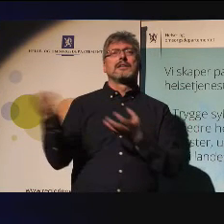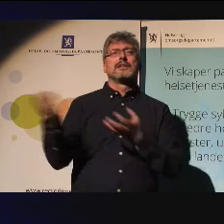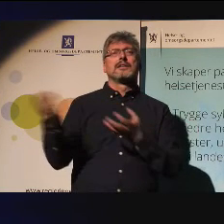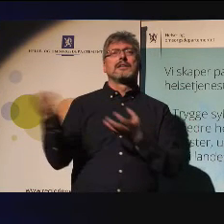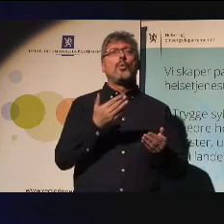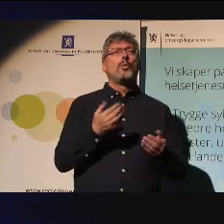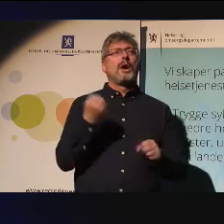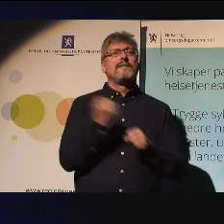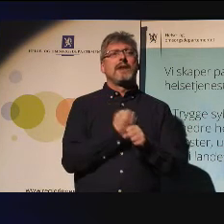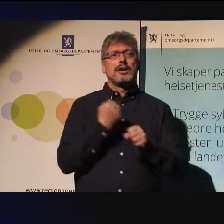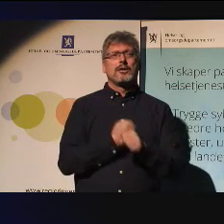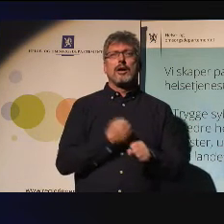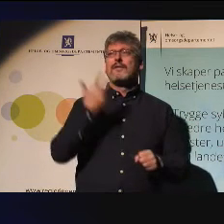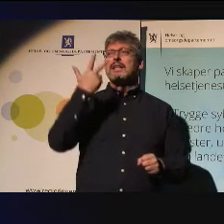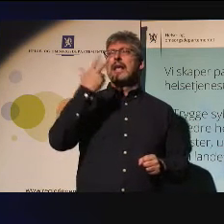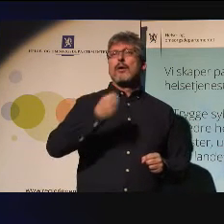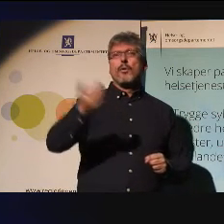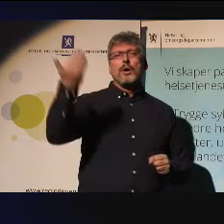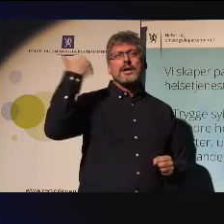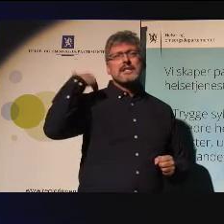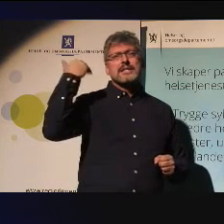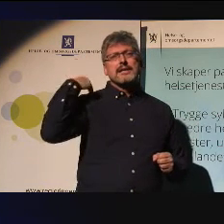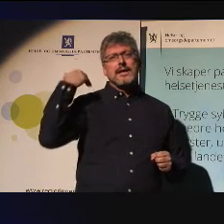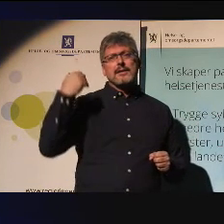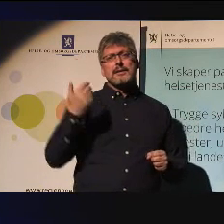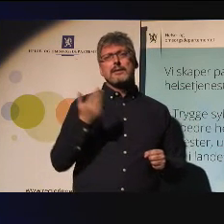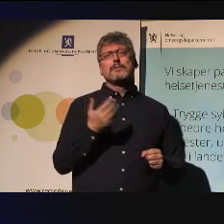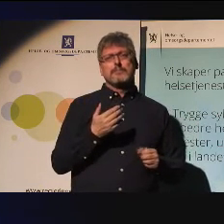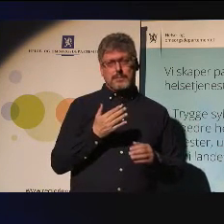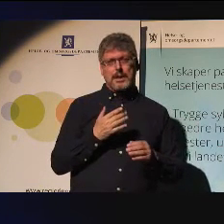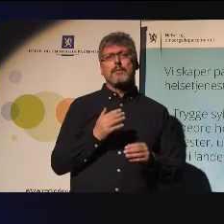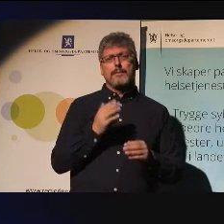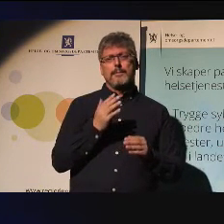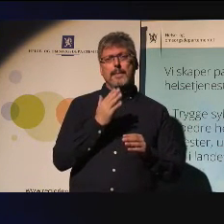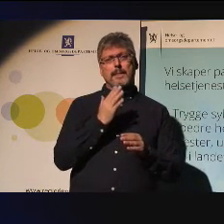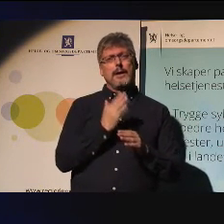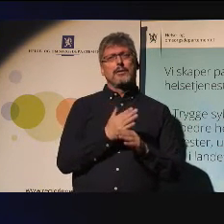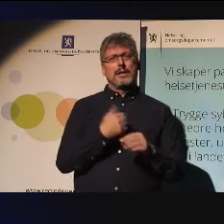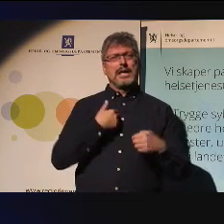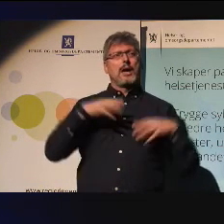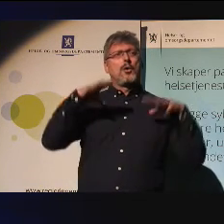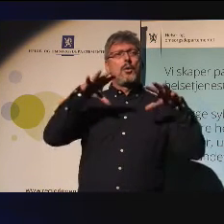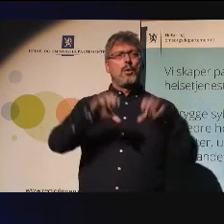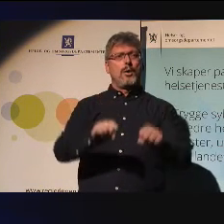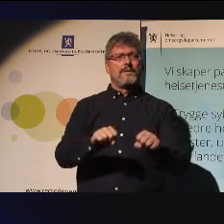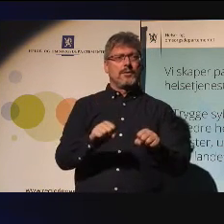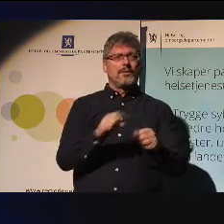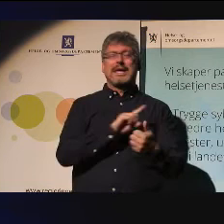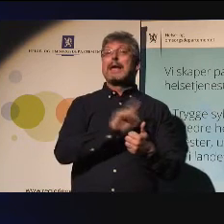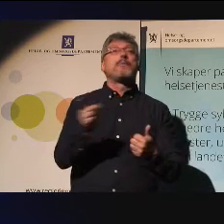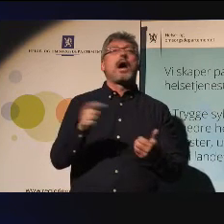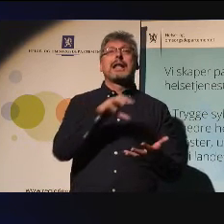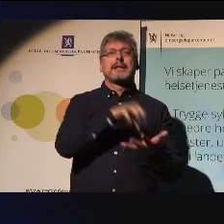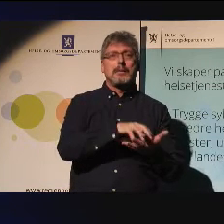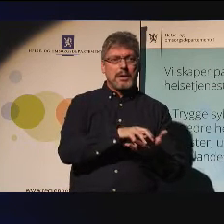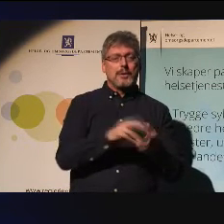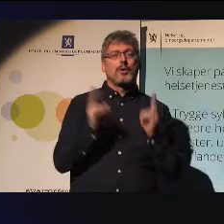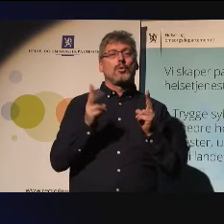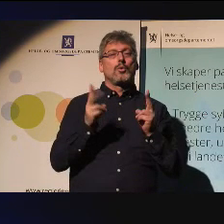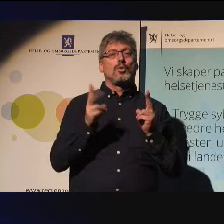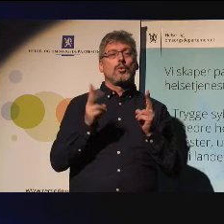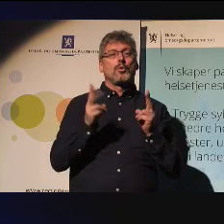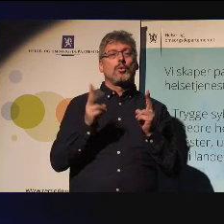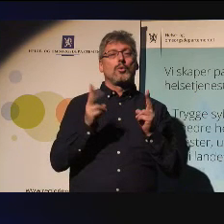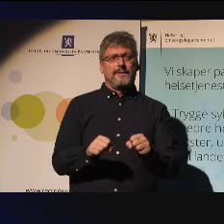Fra 3 år siden, sånn ganske nøyaktig, så overtok jeg ikke bare et departement, jeg overtok også